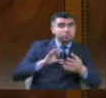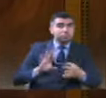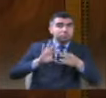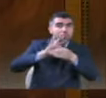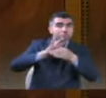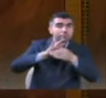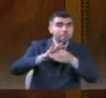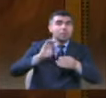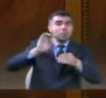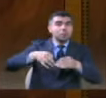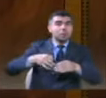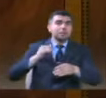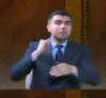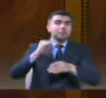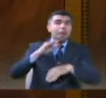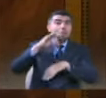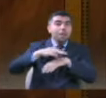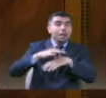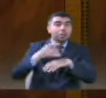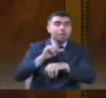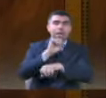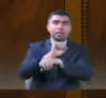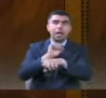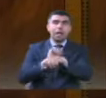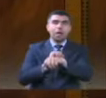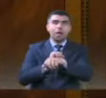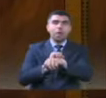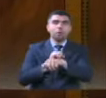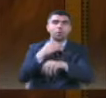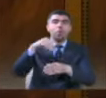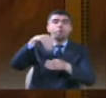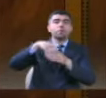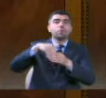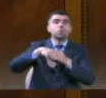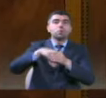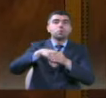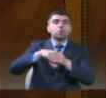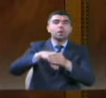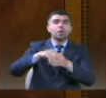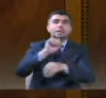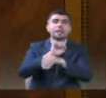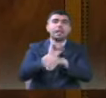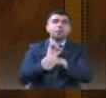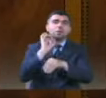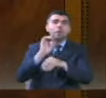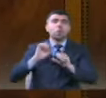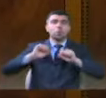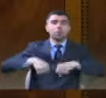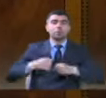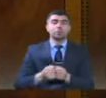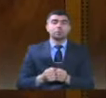التأمين الإجباري الأساسي عن المرض مع الصندوق الوطني لمنظمات الاحتياط الاجتماعي.